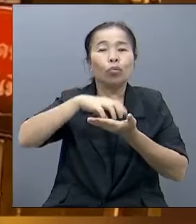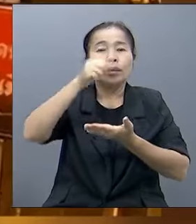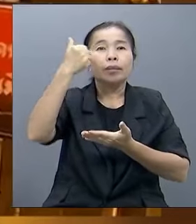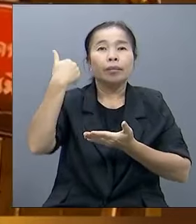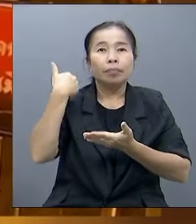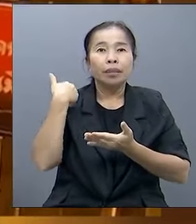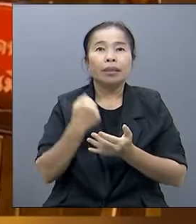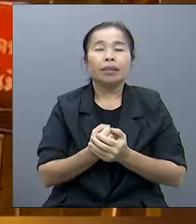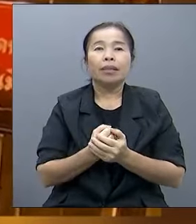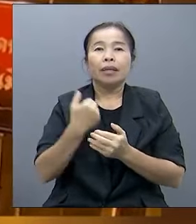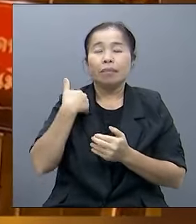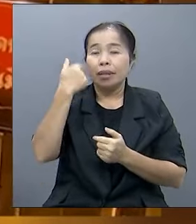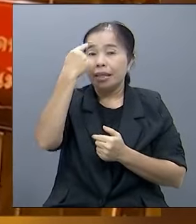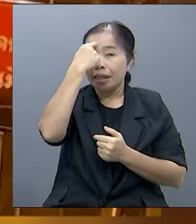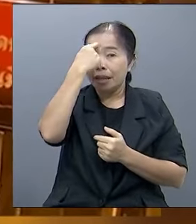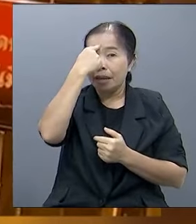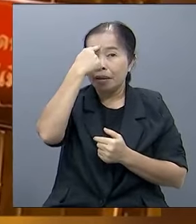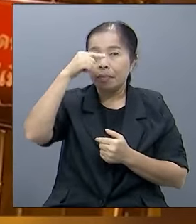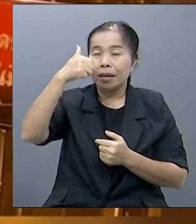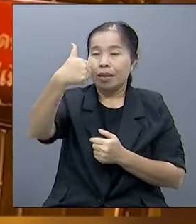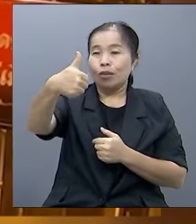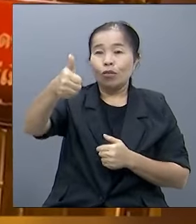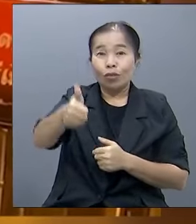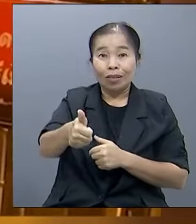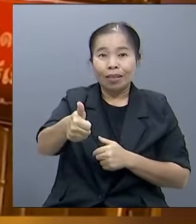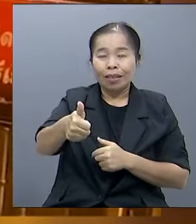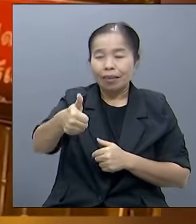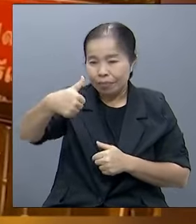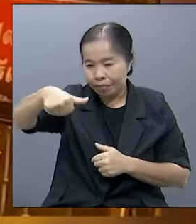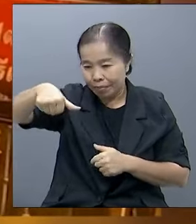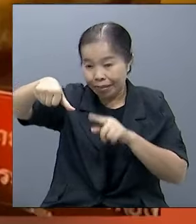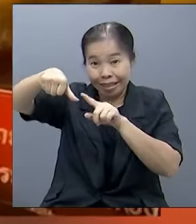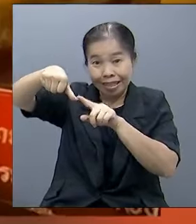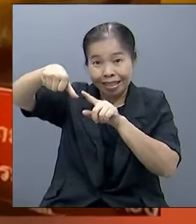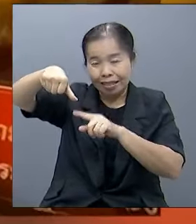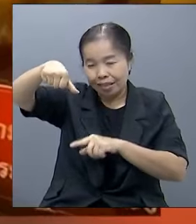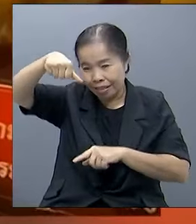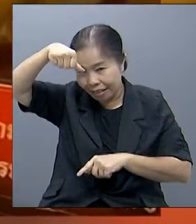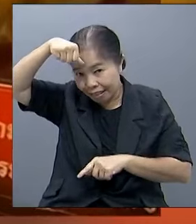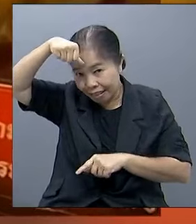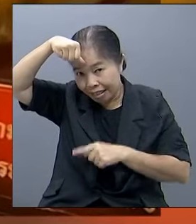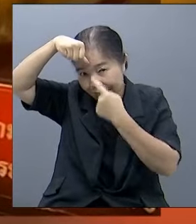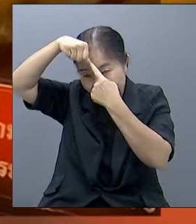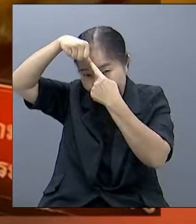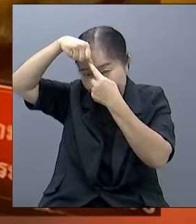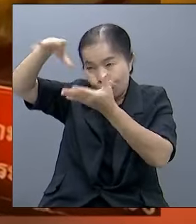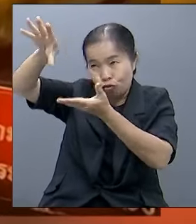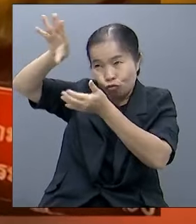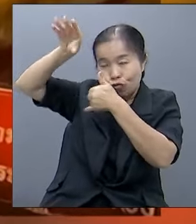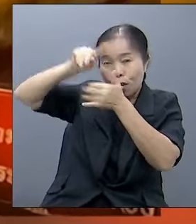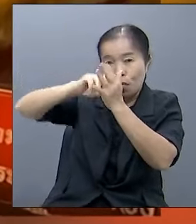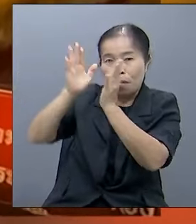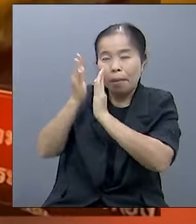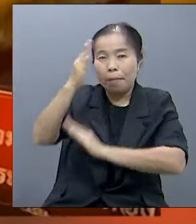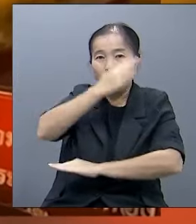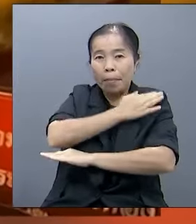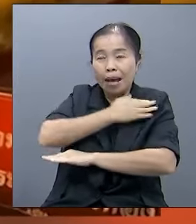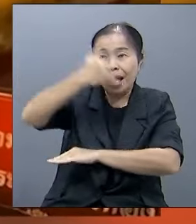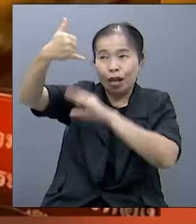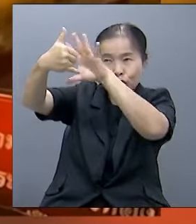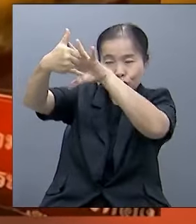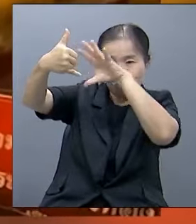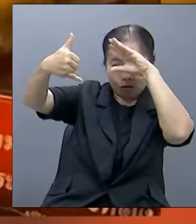ที่นิ้วโป้งขององค์หลวงพ่อนะคะตามความเชื่อที่จะส่งพลังคำอธิษฐานเพื่อขอสิ่งที่ตัวเองตั้งใจซึ่งนอกจากจะก